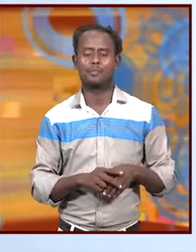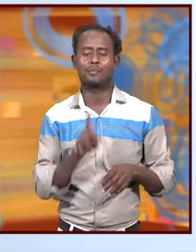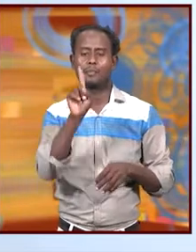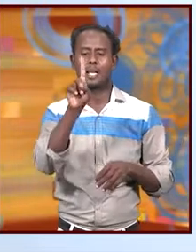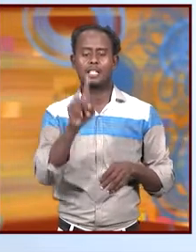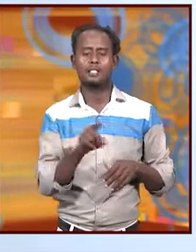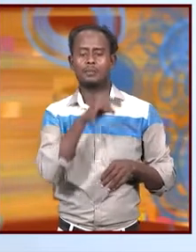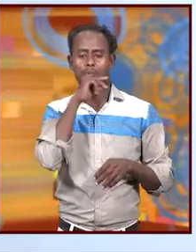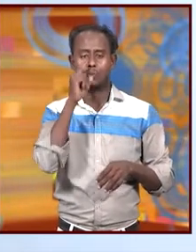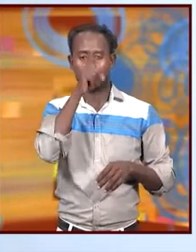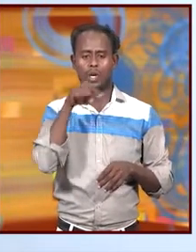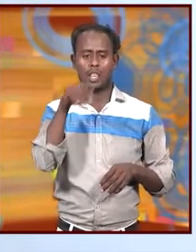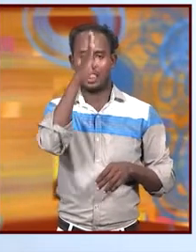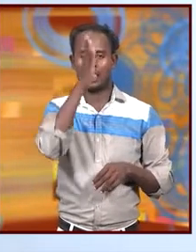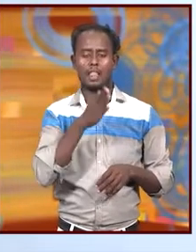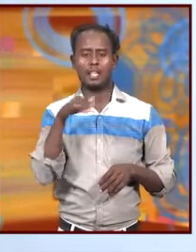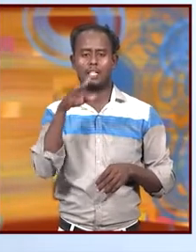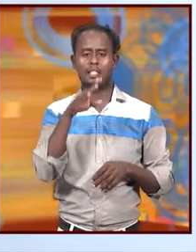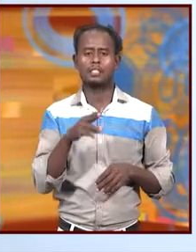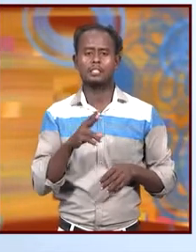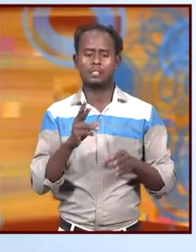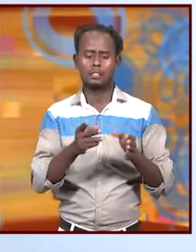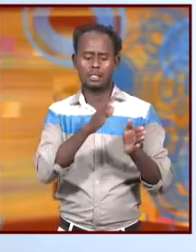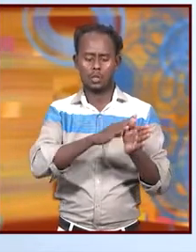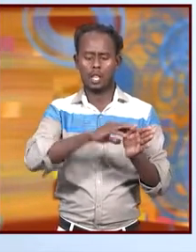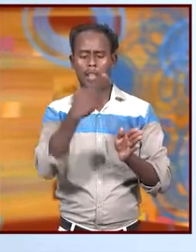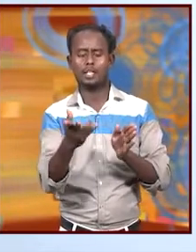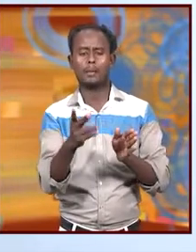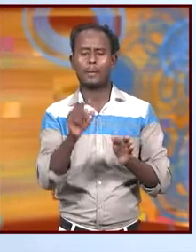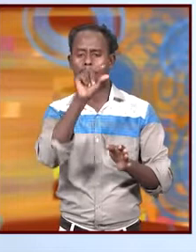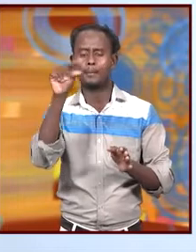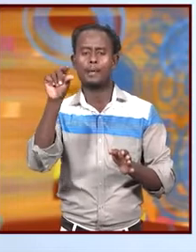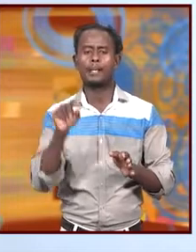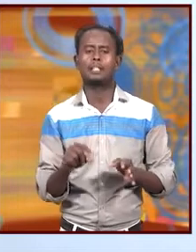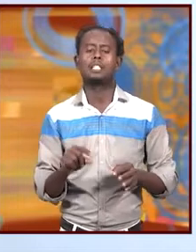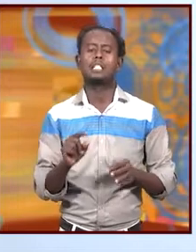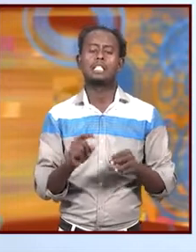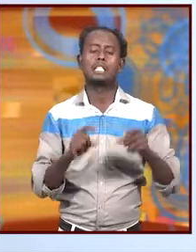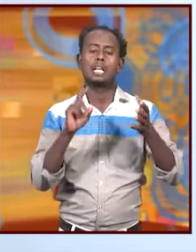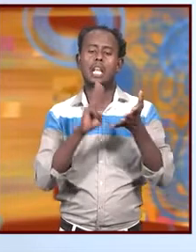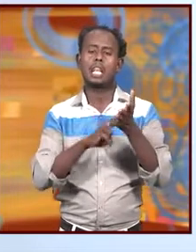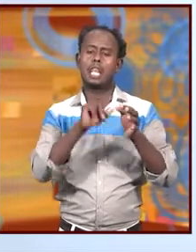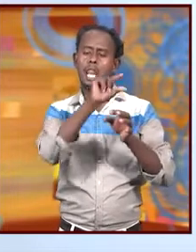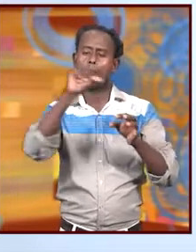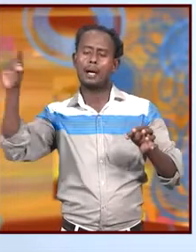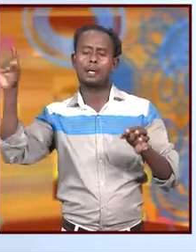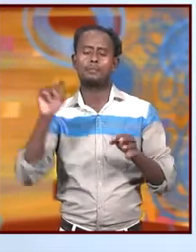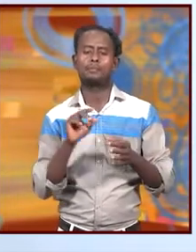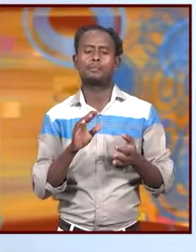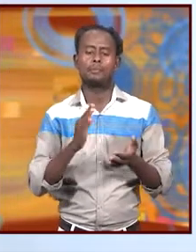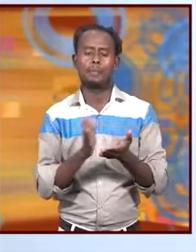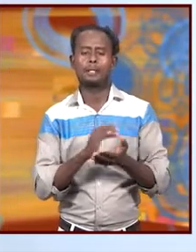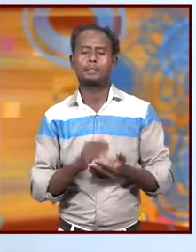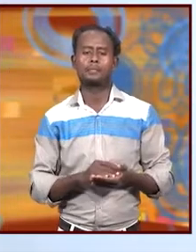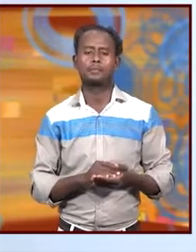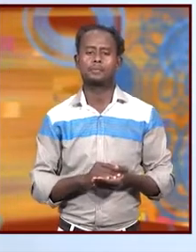முதல் முக்கோணத்தில் செங்கோணத்திற்கு எதிரே உள்ள பக்கத்திற்கு பெயர் நீள்பக்கம் என்று பெயர்.